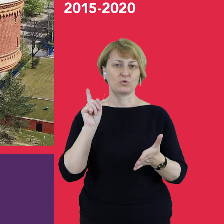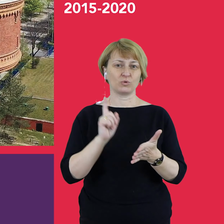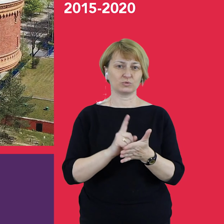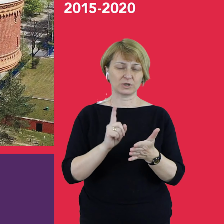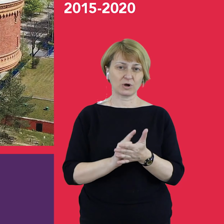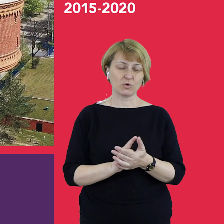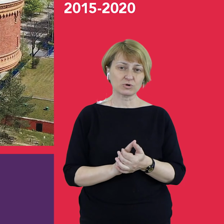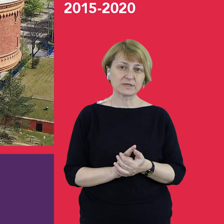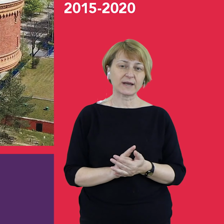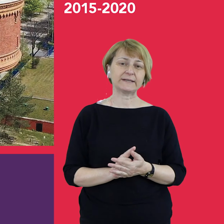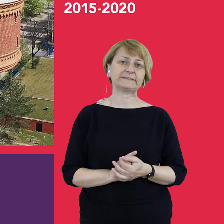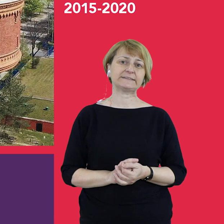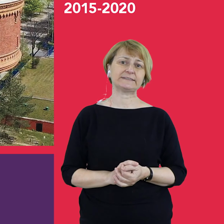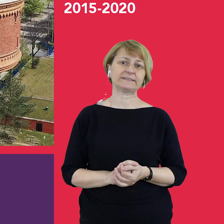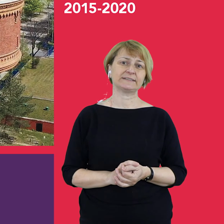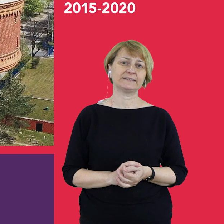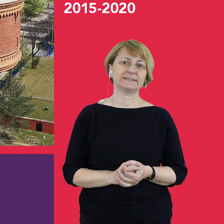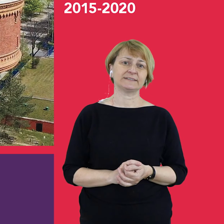35-milionowej nadwyżki.